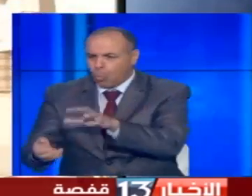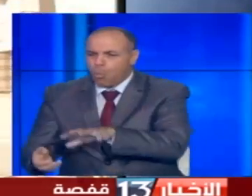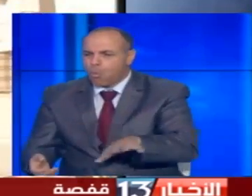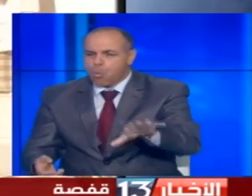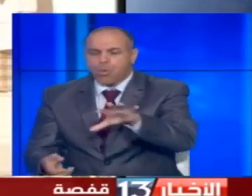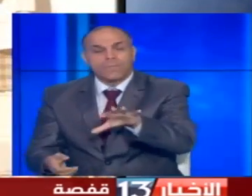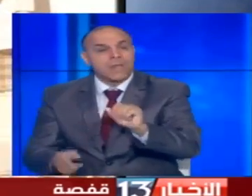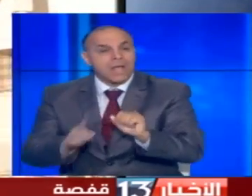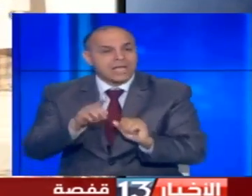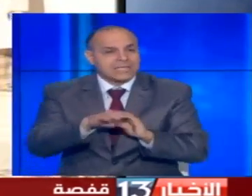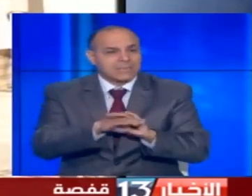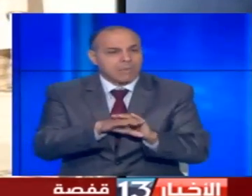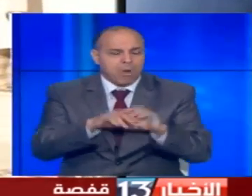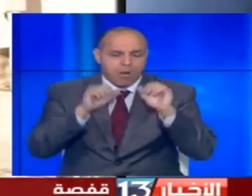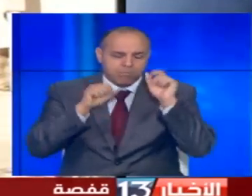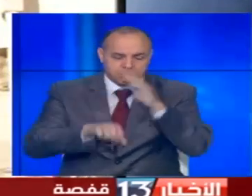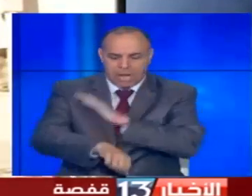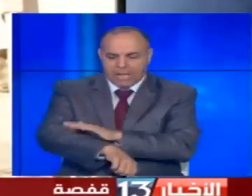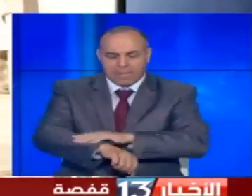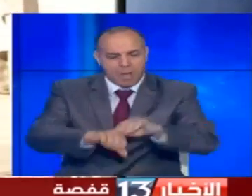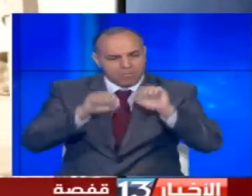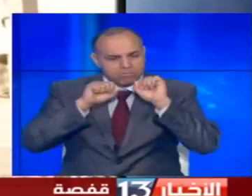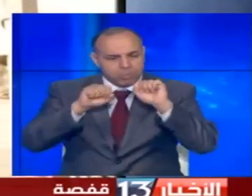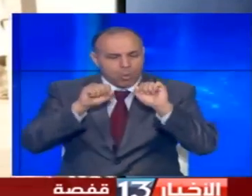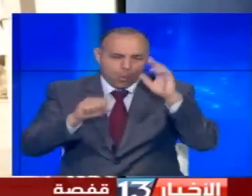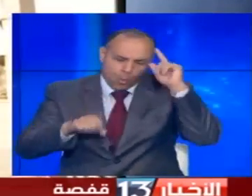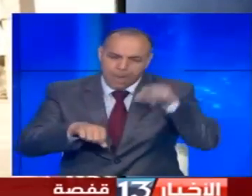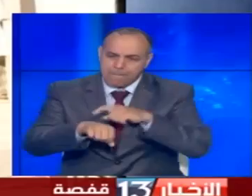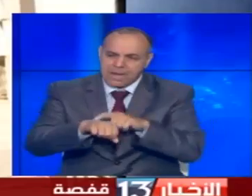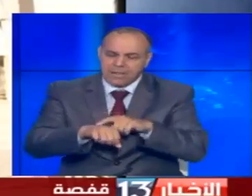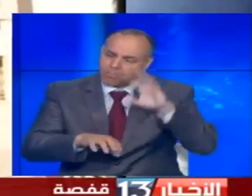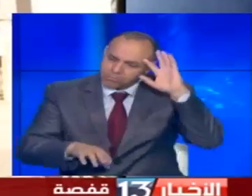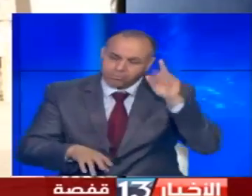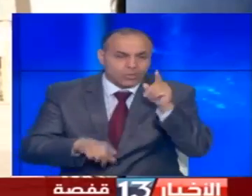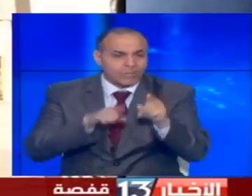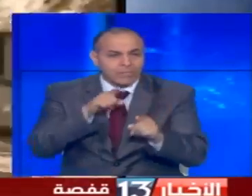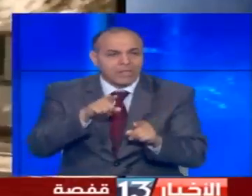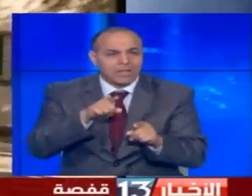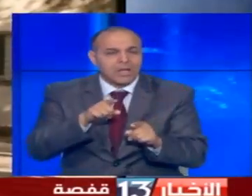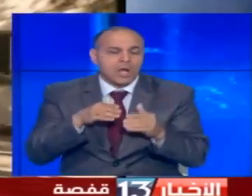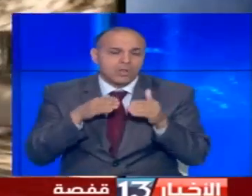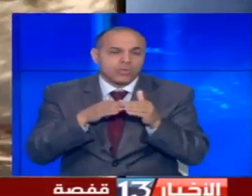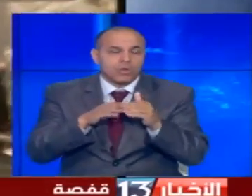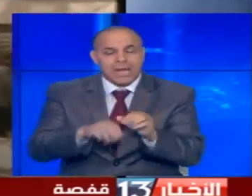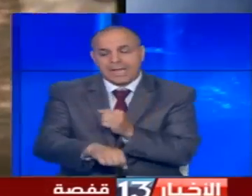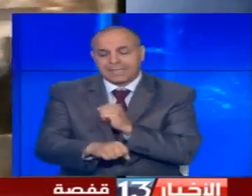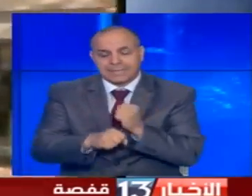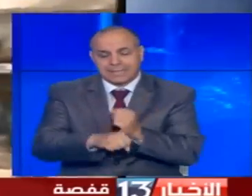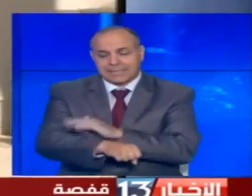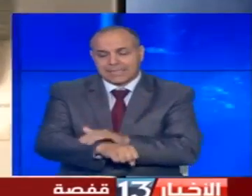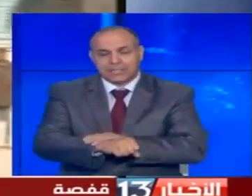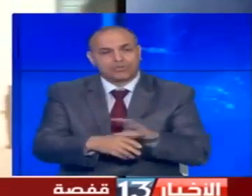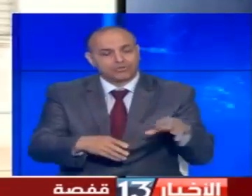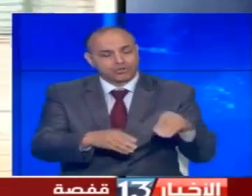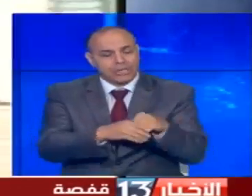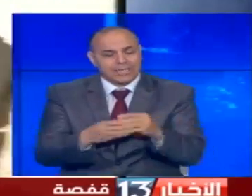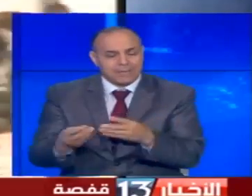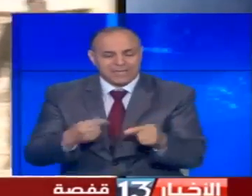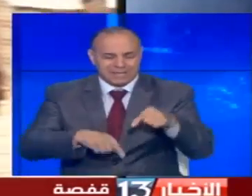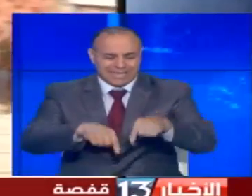مكان بسبب اعتصام ينفذه مجموعه من ابناء المنطقه المطالبين بتشغيل صلب شركه البيئه